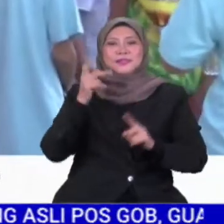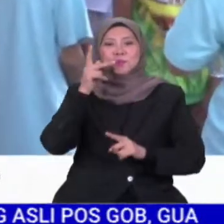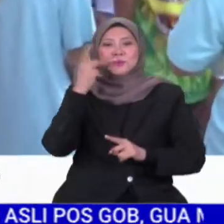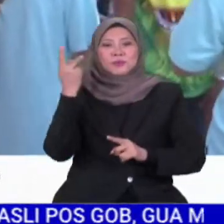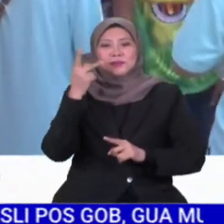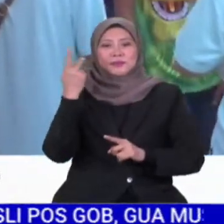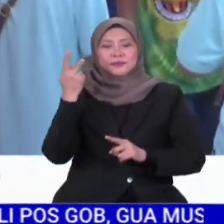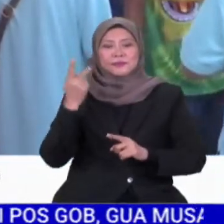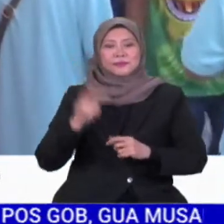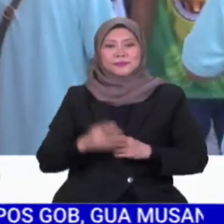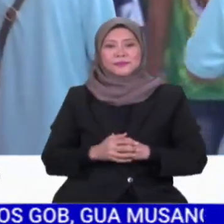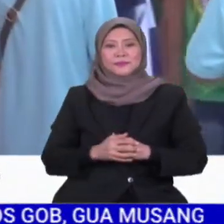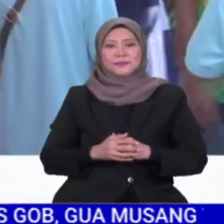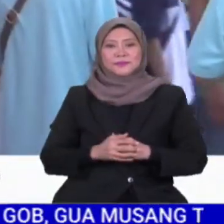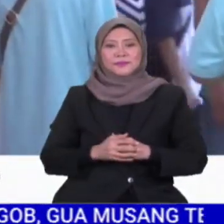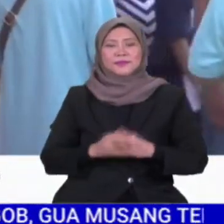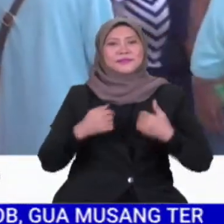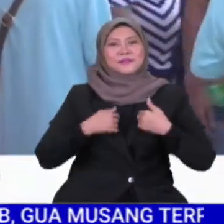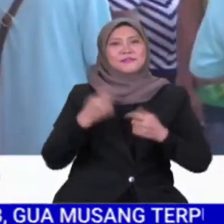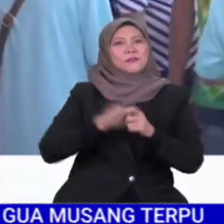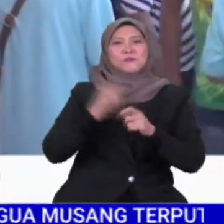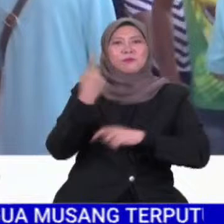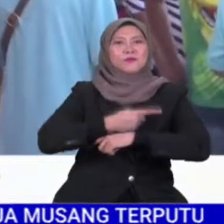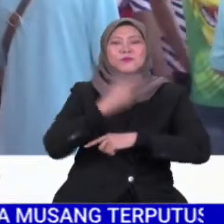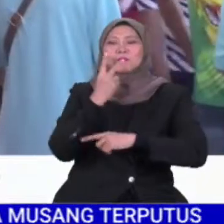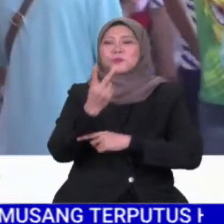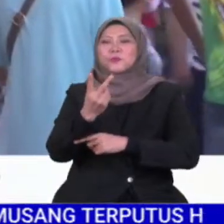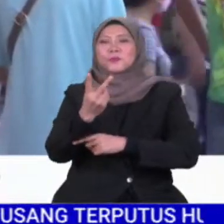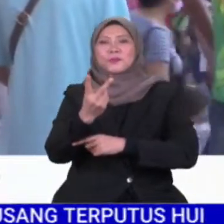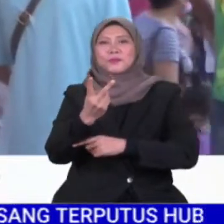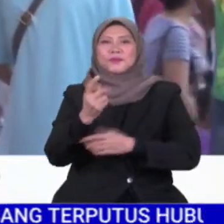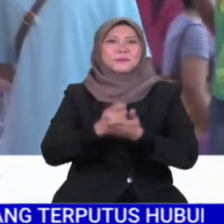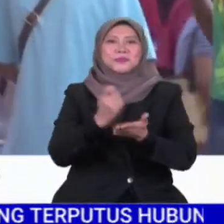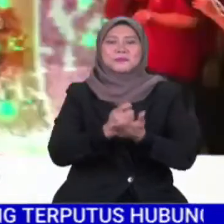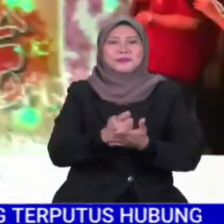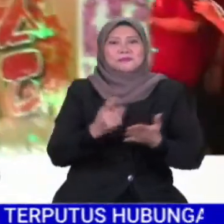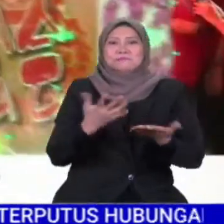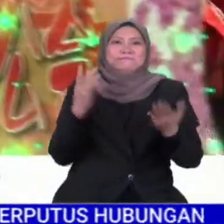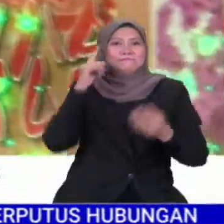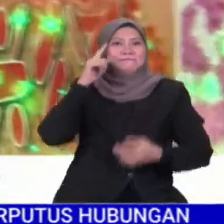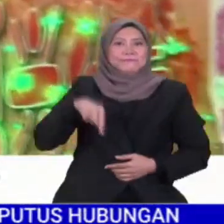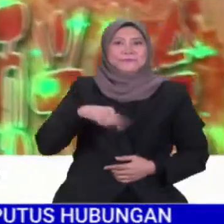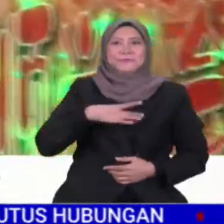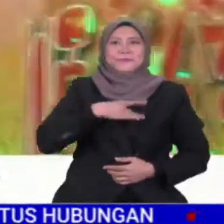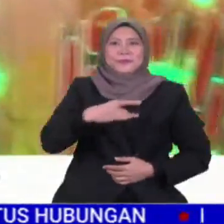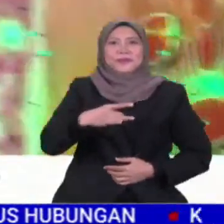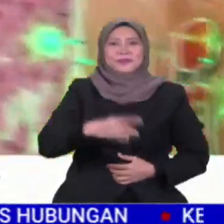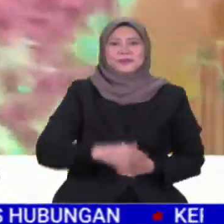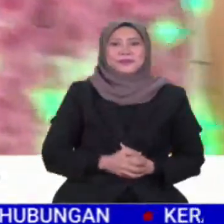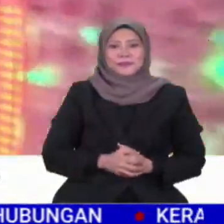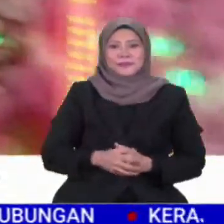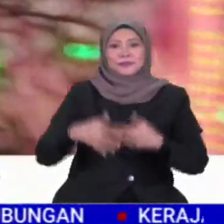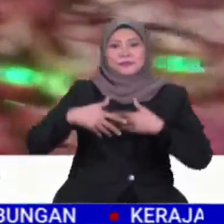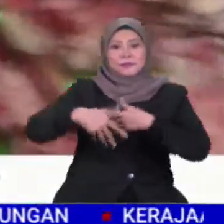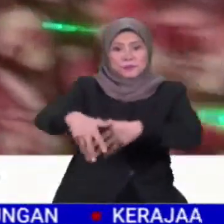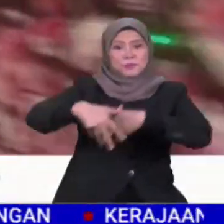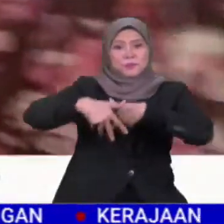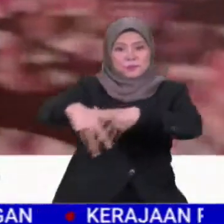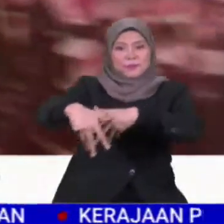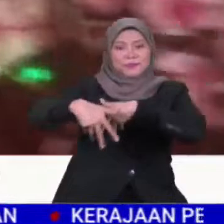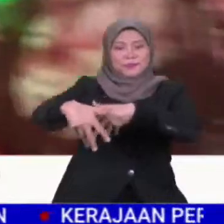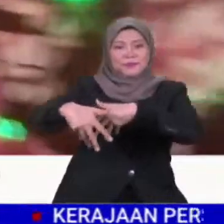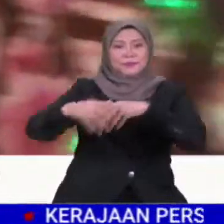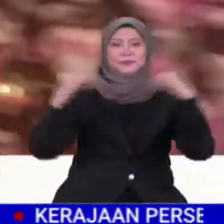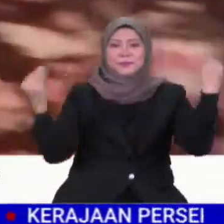Tiba-tiba minat macam tu. Dikenali sebagai perarakan juntoi